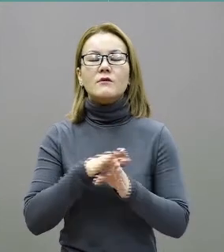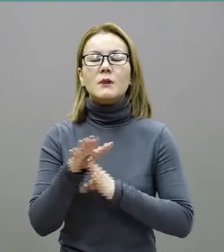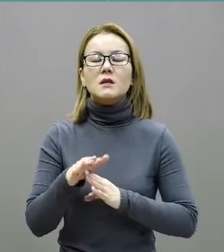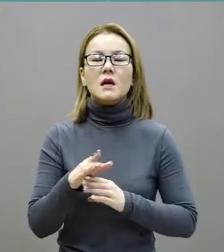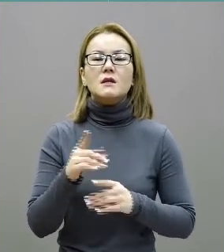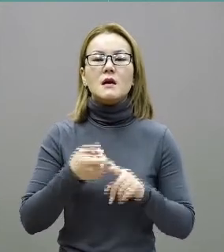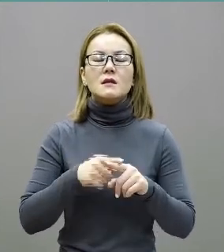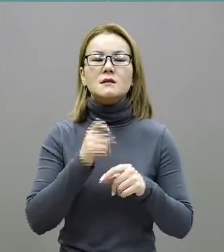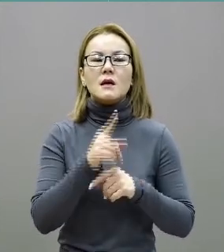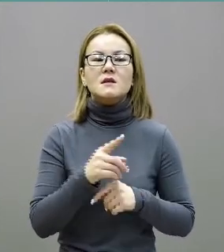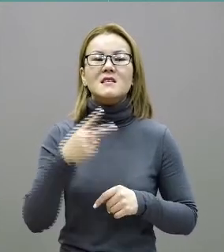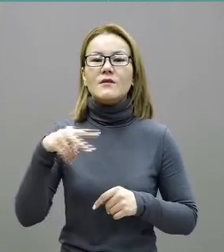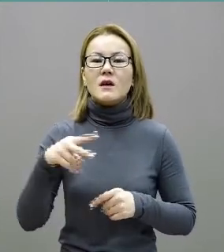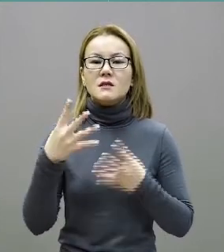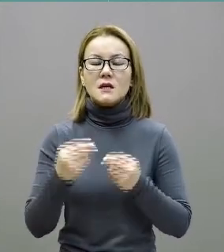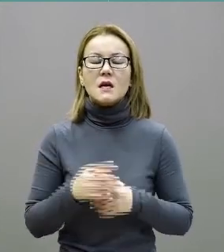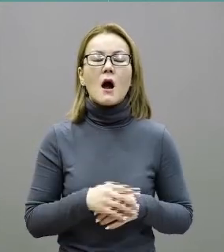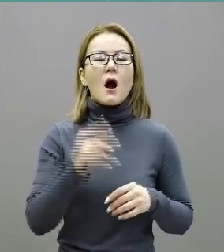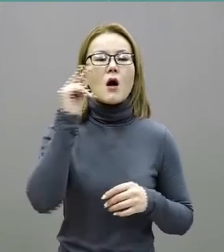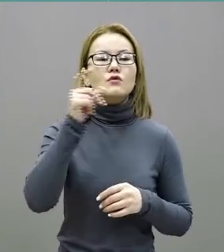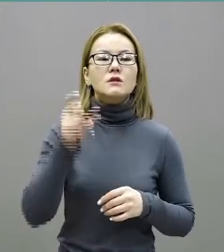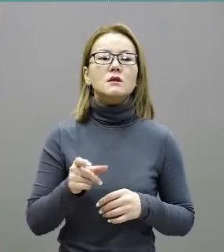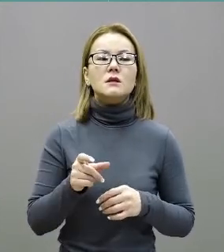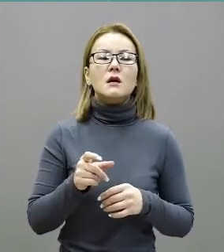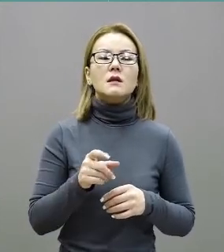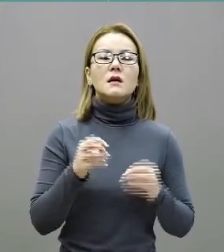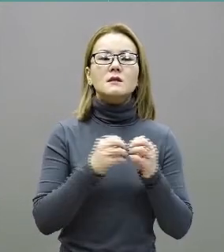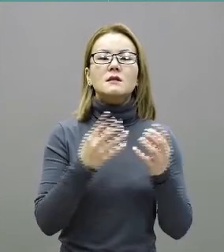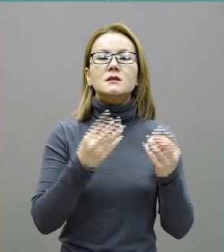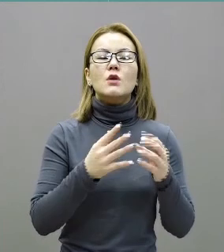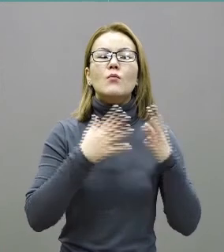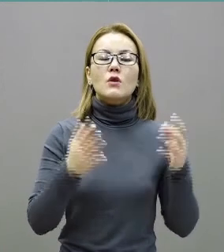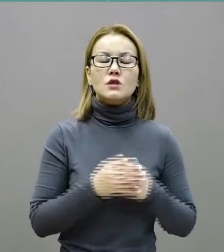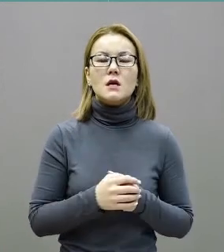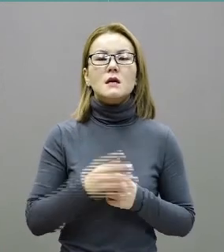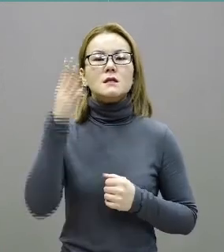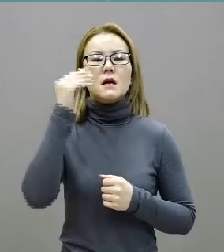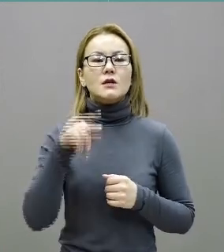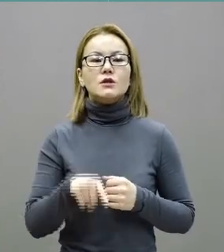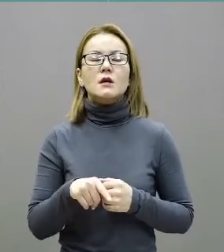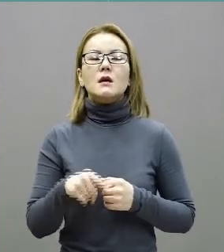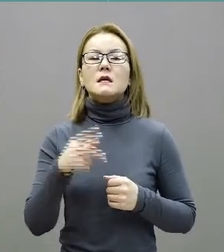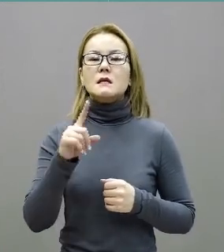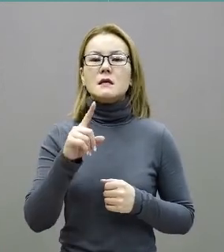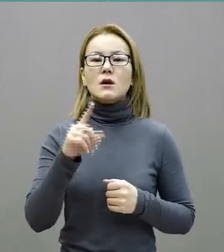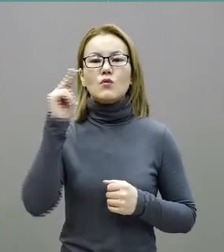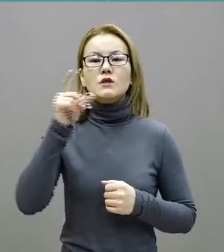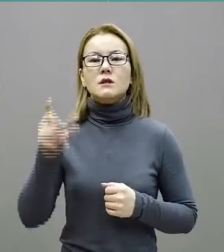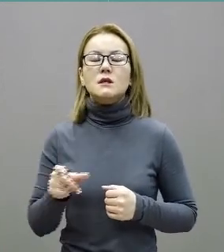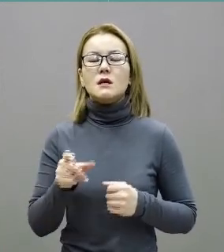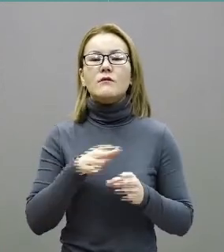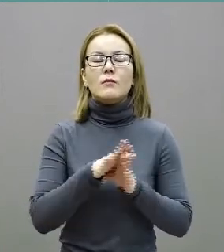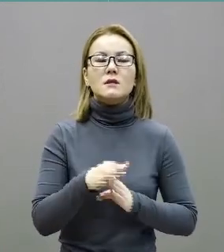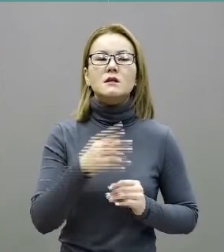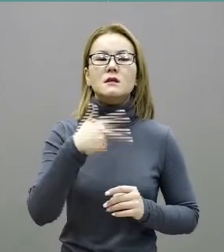заказ за 20 дней а ученик на 10 дней больше значит он выполняет этот заказ за 30 дней